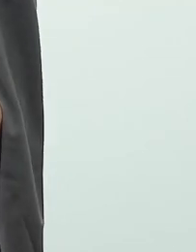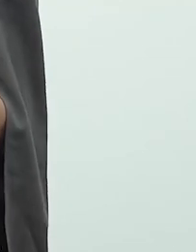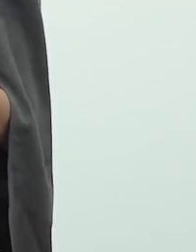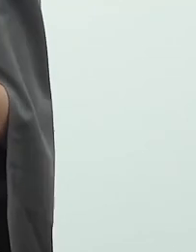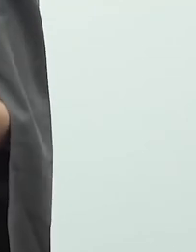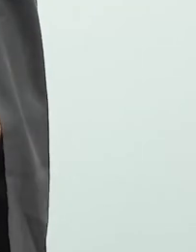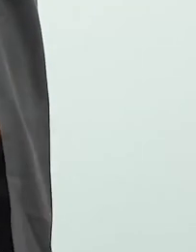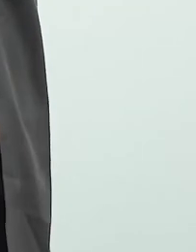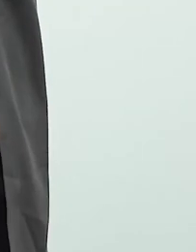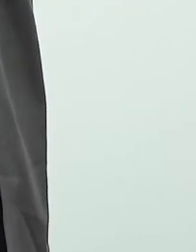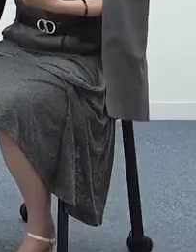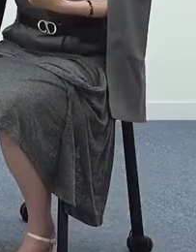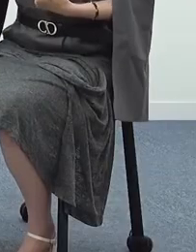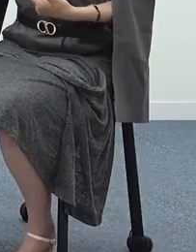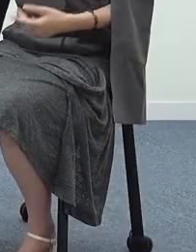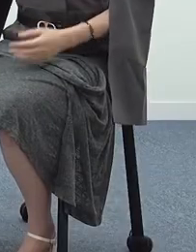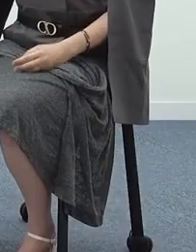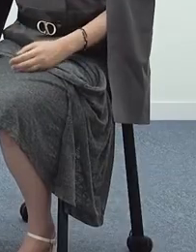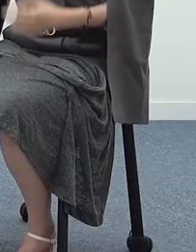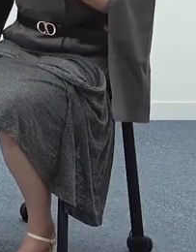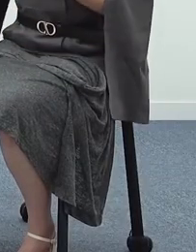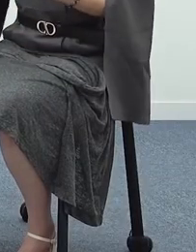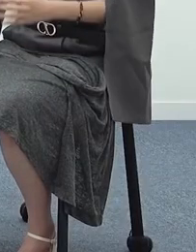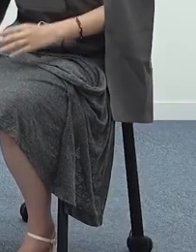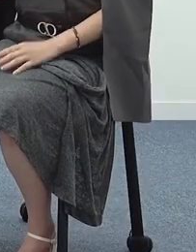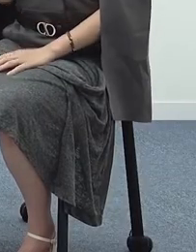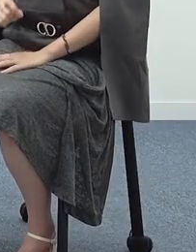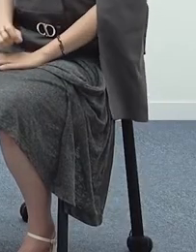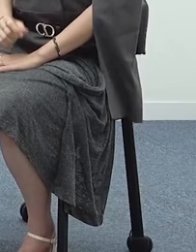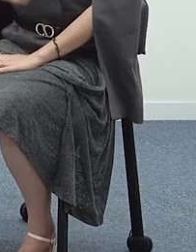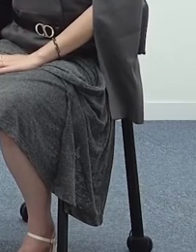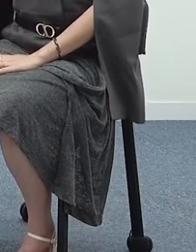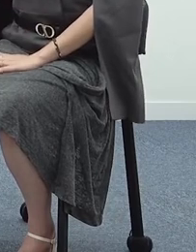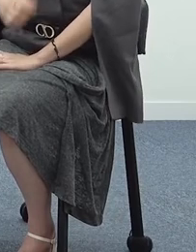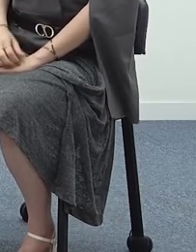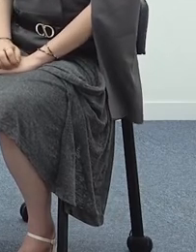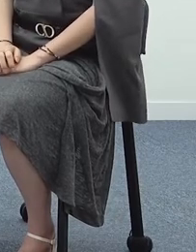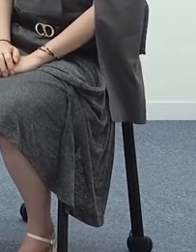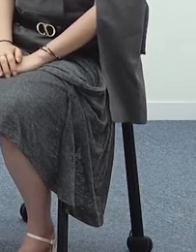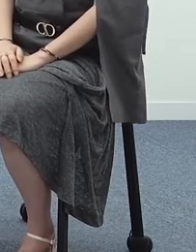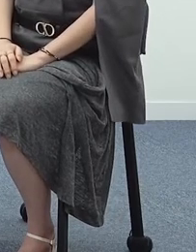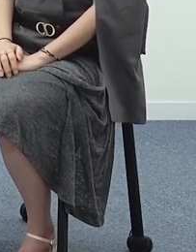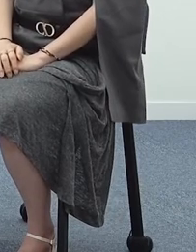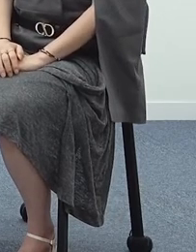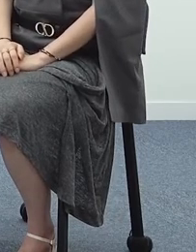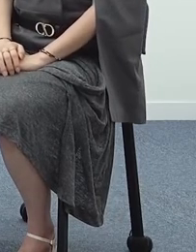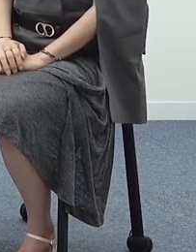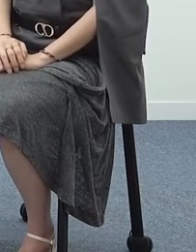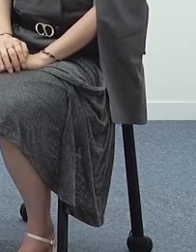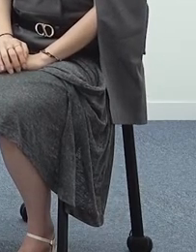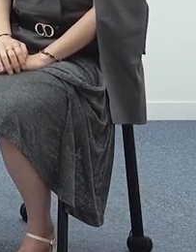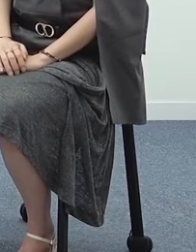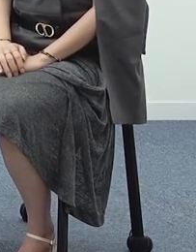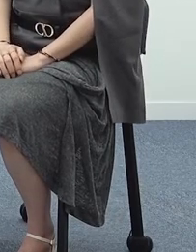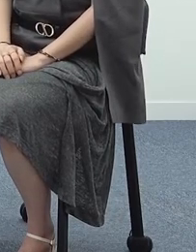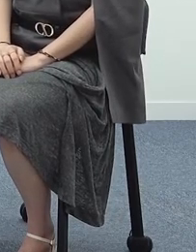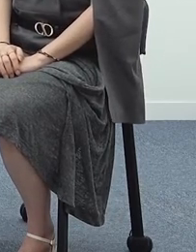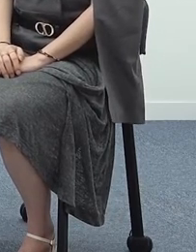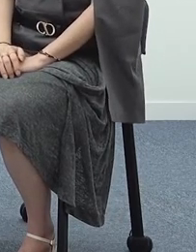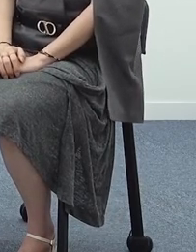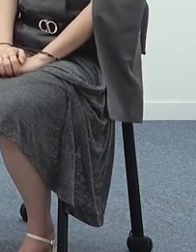편하게 이야기하고 본인이 당당함을 좀 갖고 원하는 쓸 의사소통 수단을 사용했으면